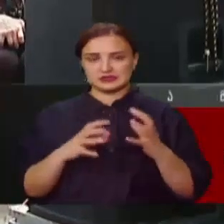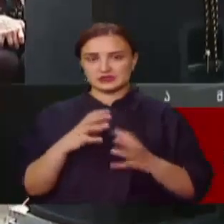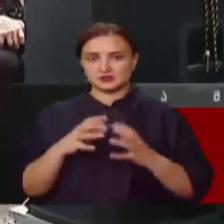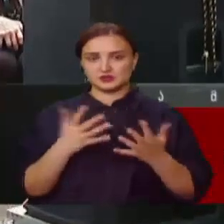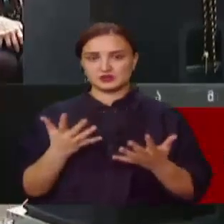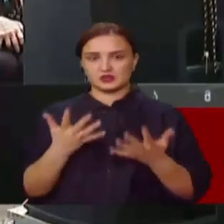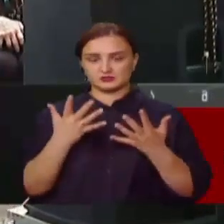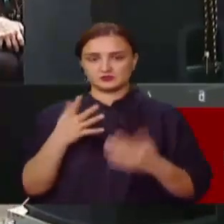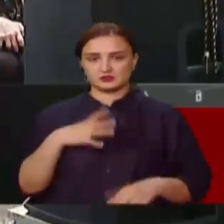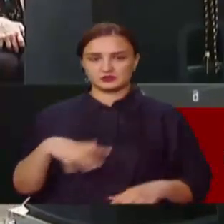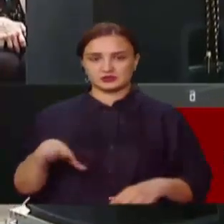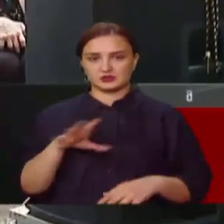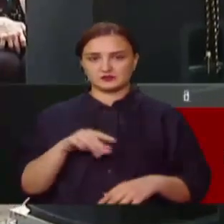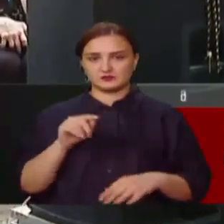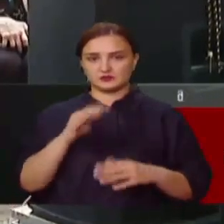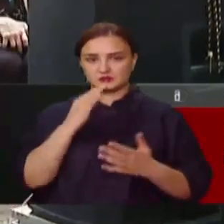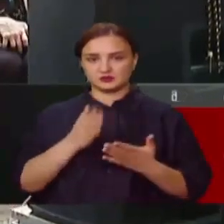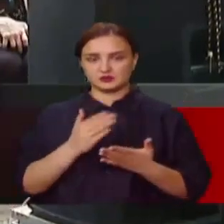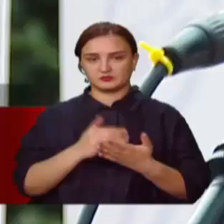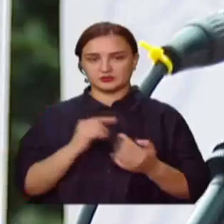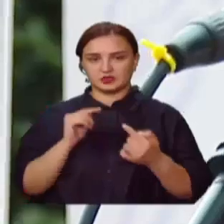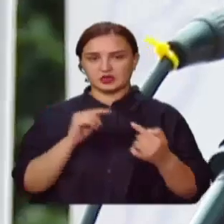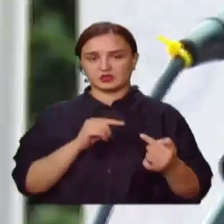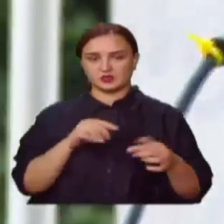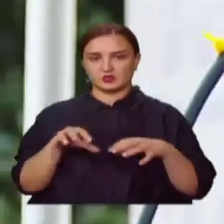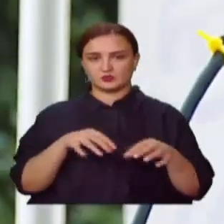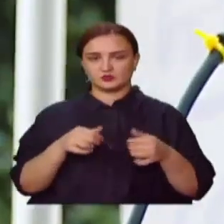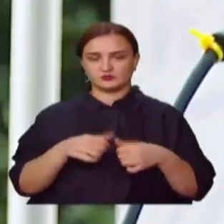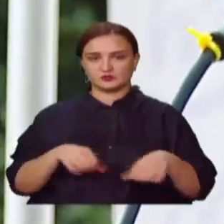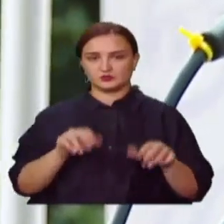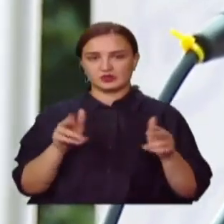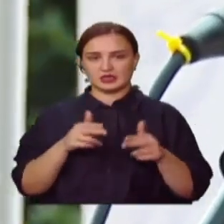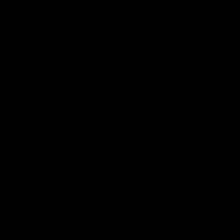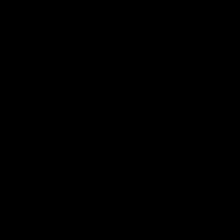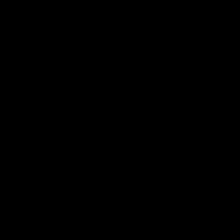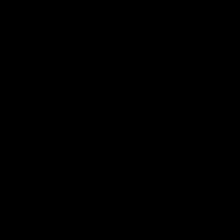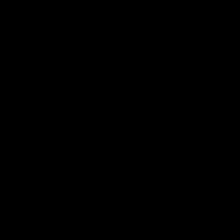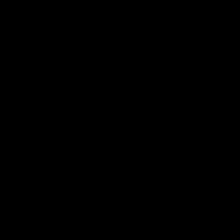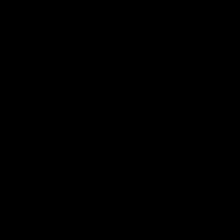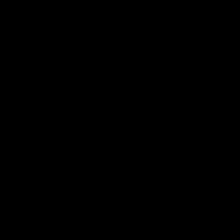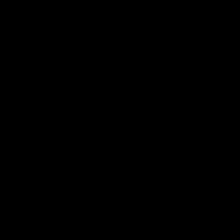საერთაშორისო გამჭვირვალობა საქართველოც, მას შემდეგ ანტიკორუფციული ბიუროს ანგარიში ჩაბარდებათ.